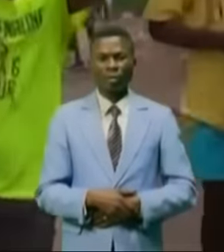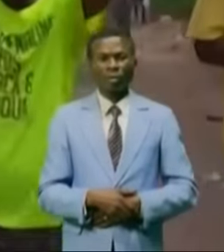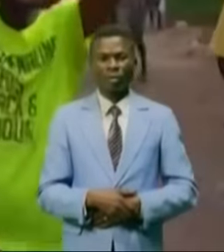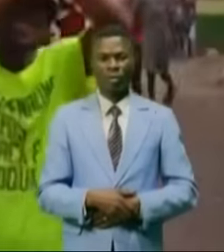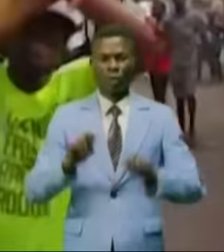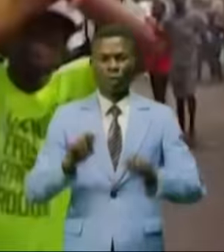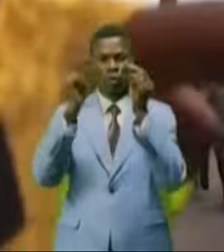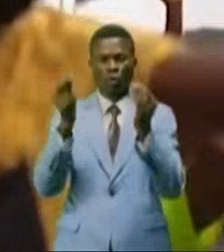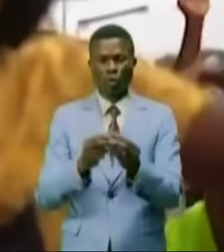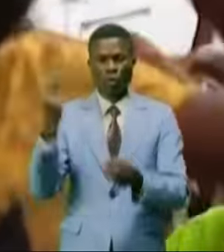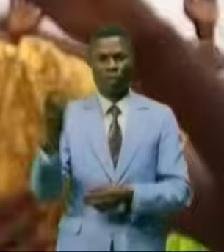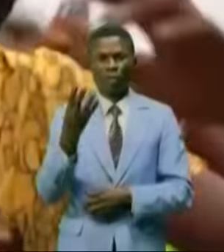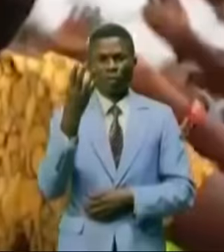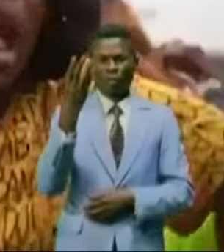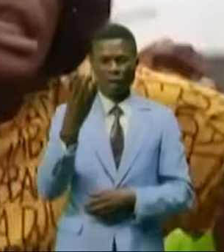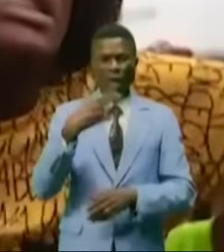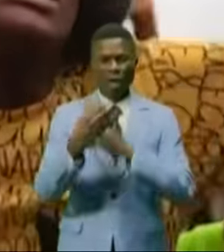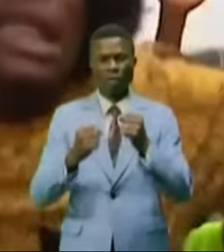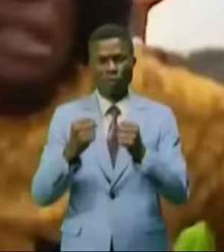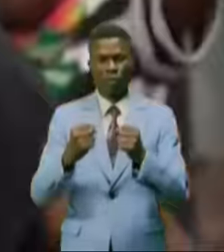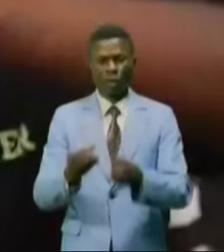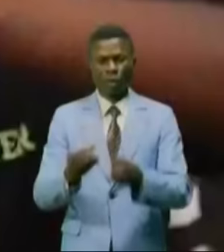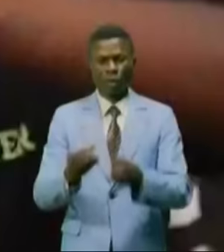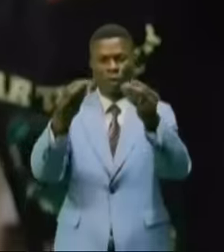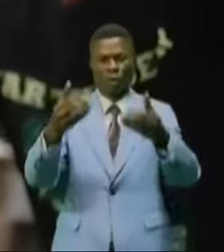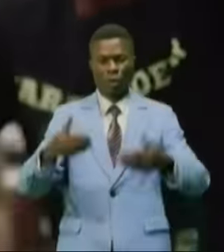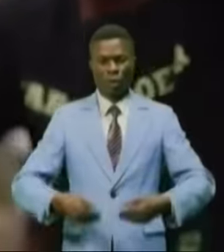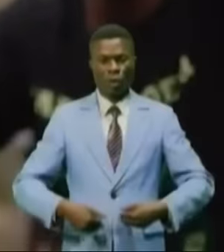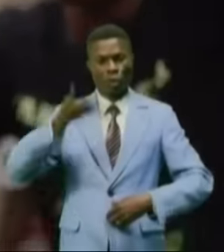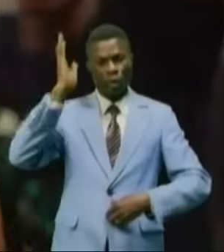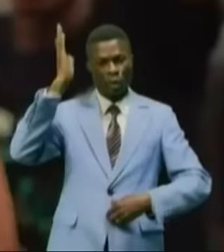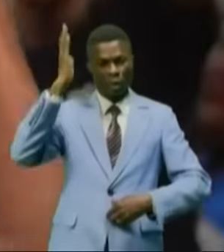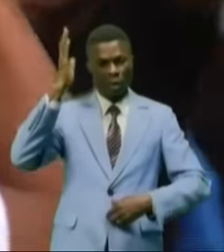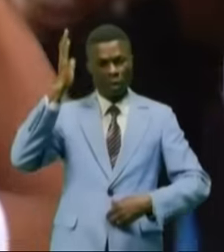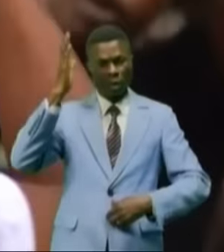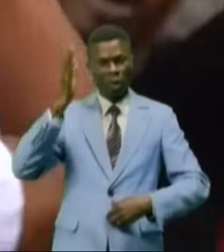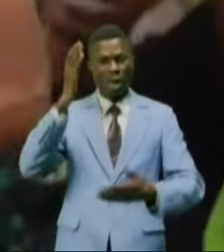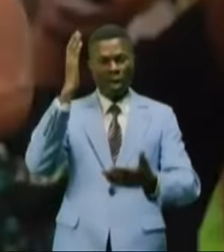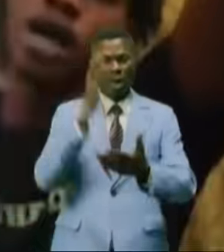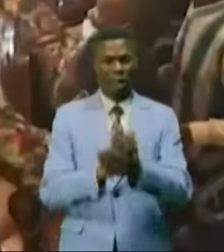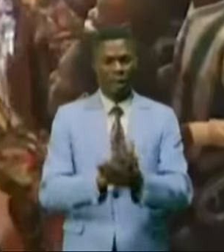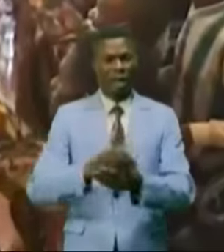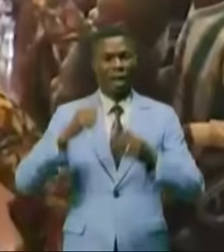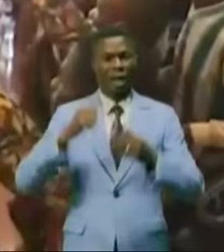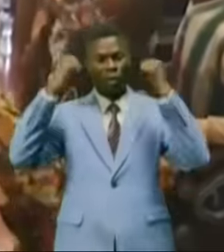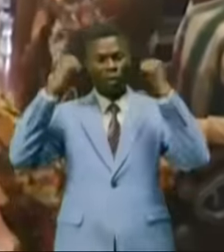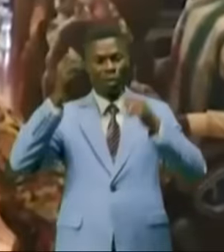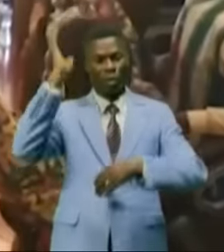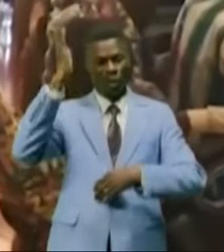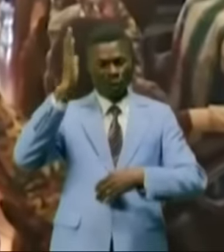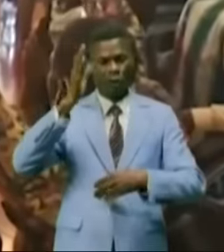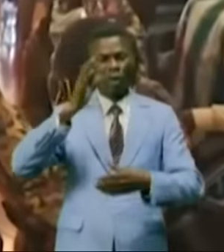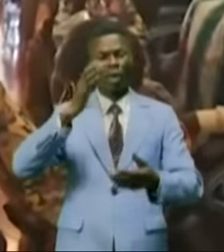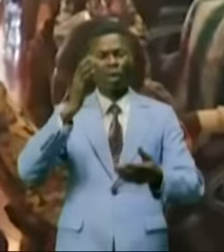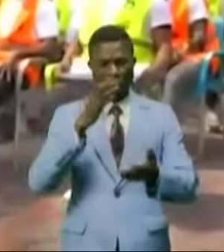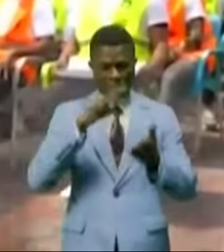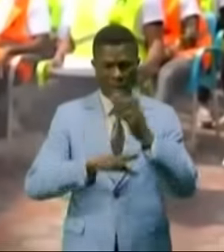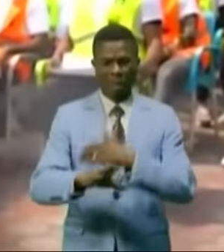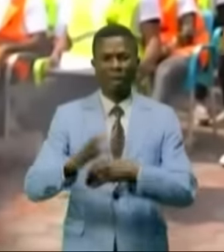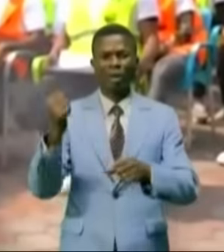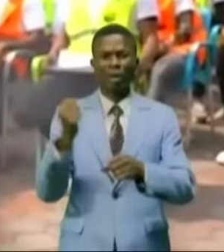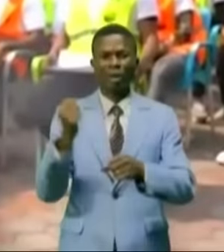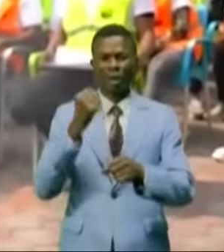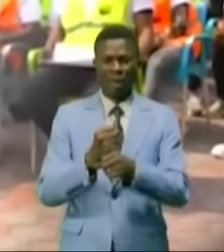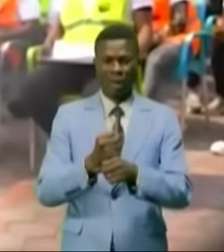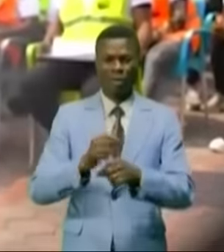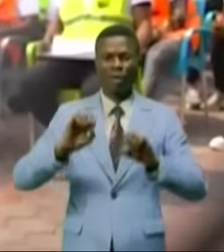G24 ne ménage aucun effort pour offrir aux jeunes Kuluna qui abandonnent les banditismes des alternatives dont la principale